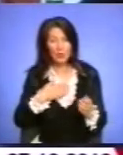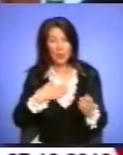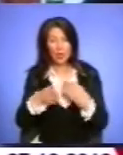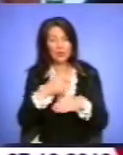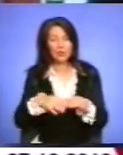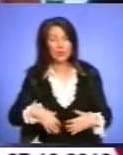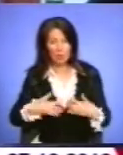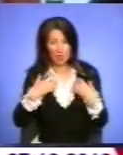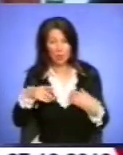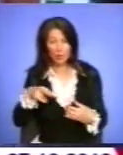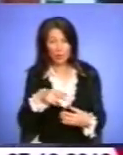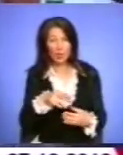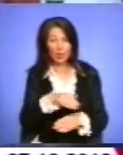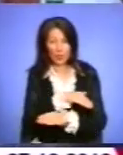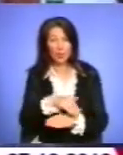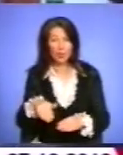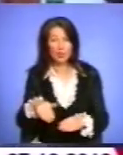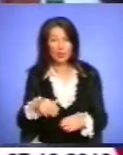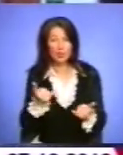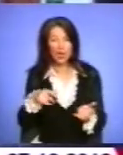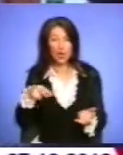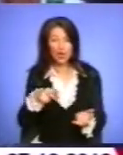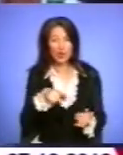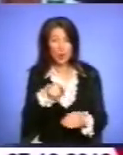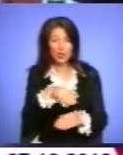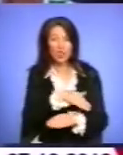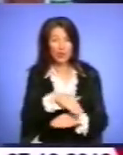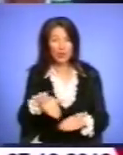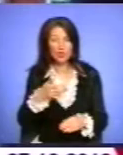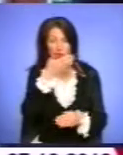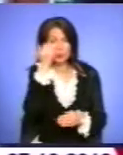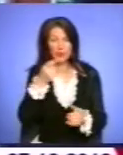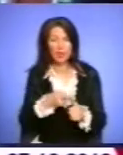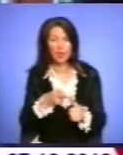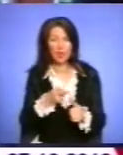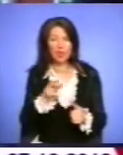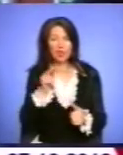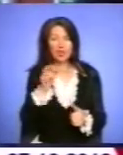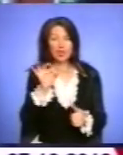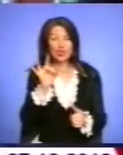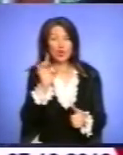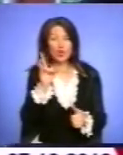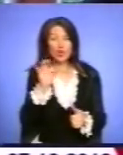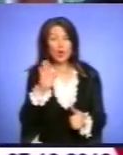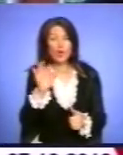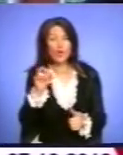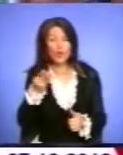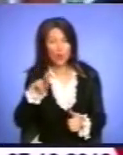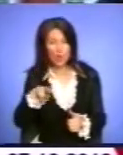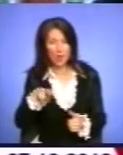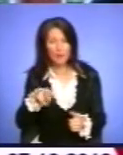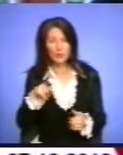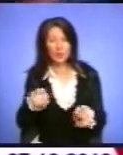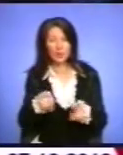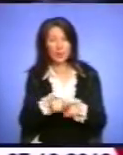зараз от йшов, там от по тій вулиці, забув, як вона називається, ну Чорновола тепер, напевно. Такий